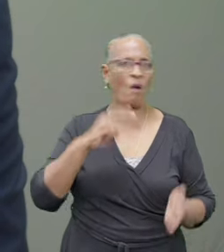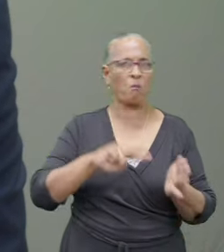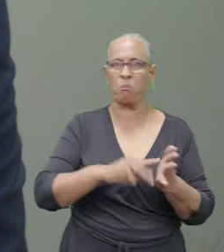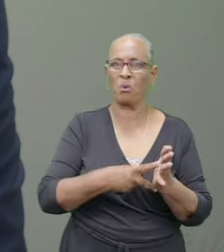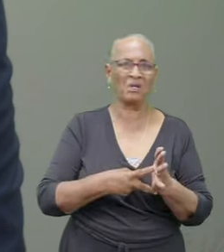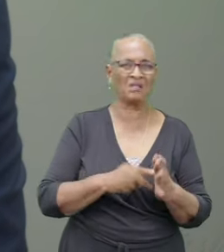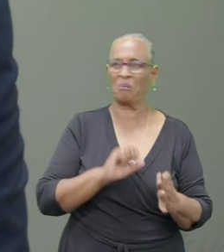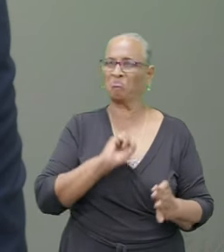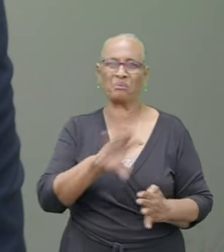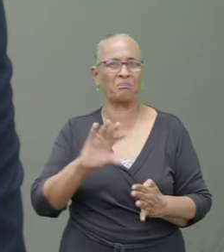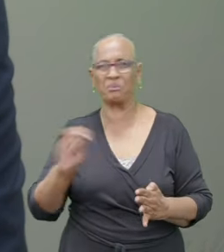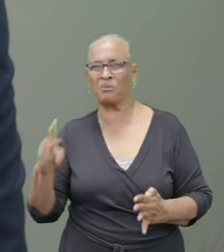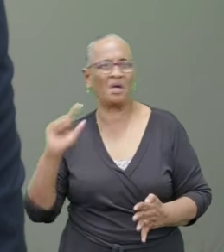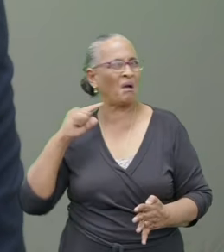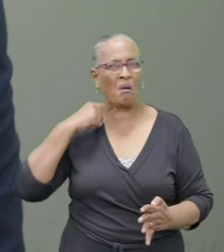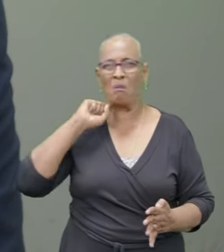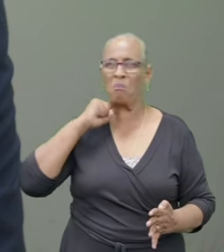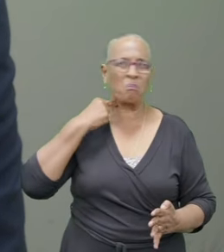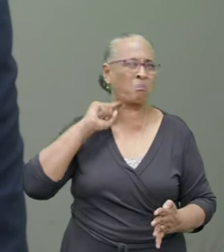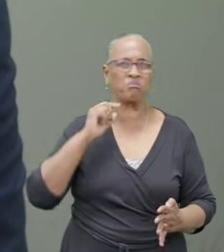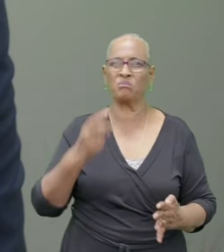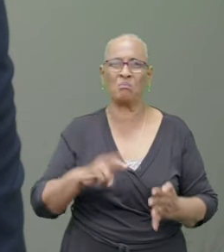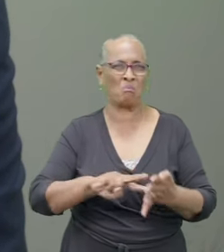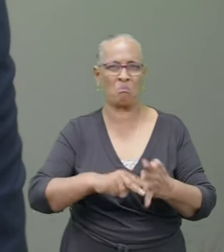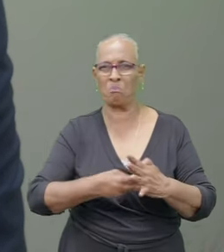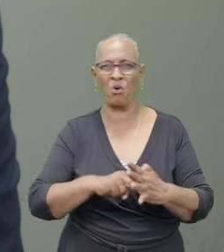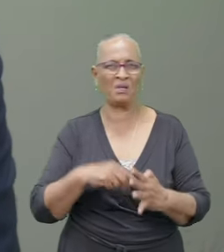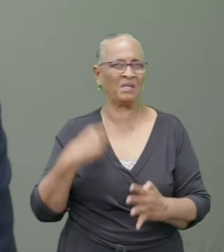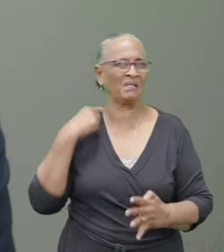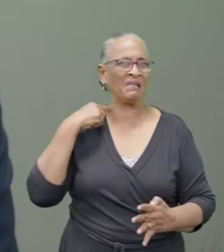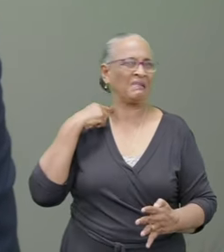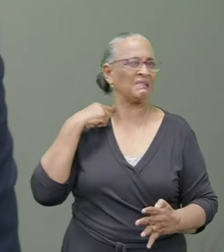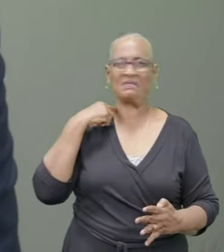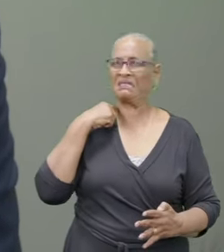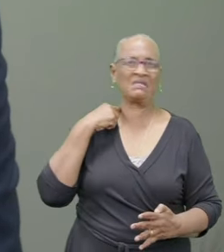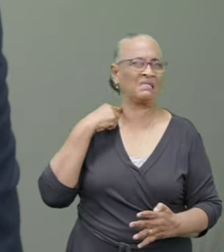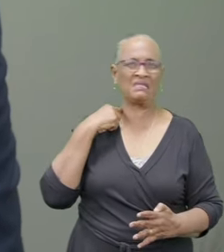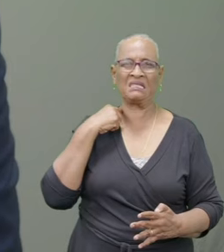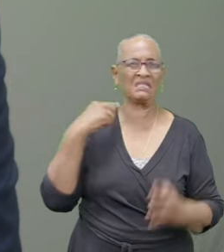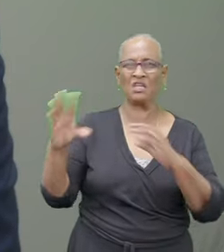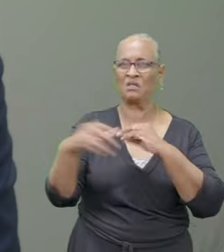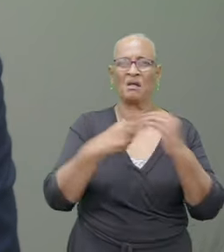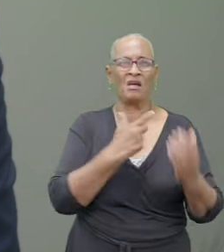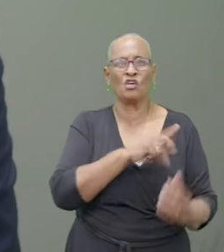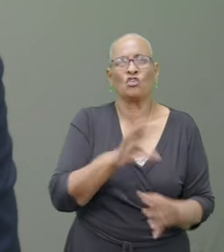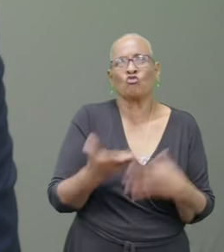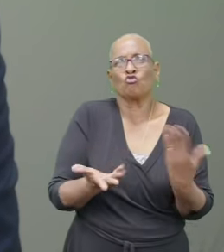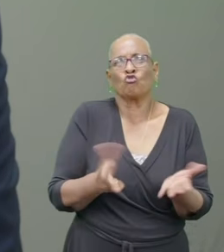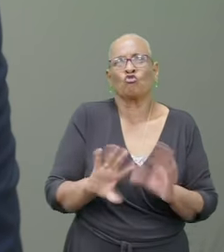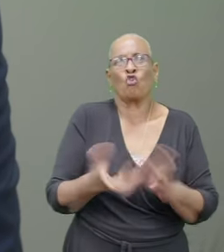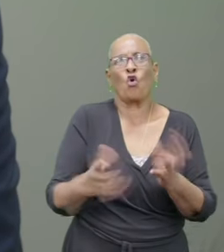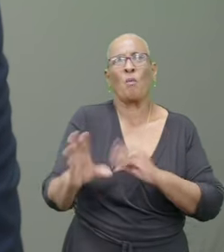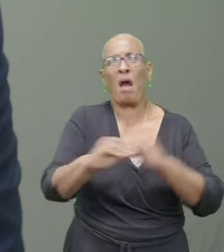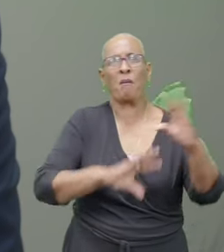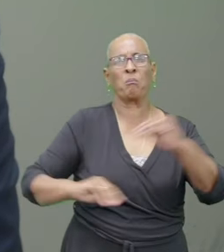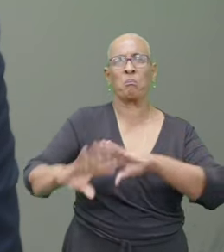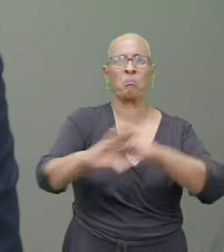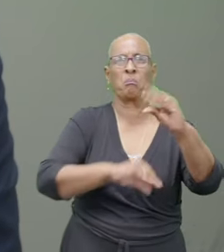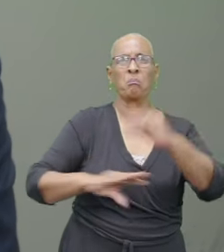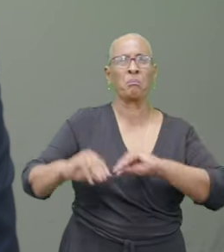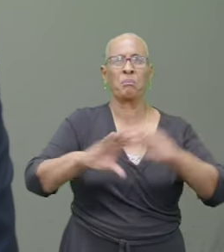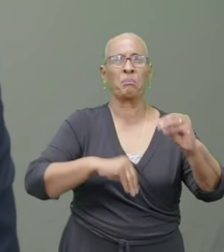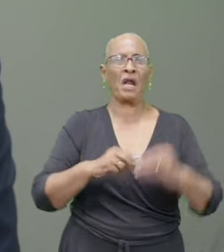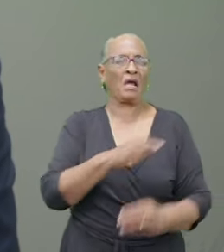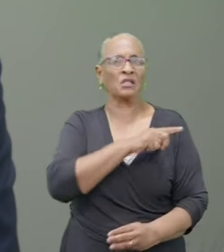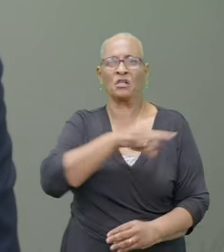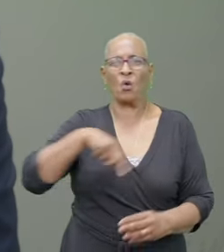spelen, politieke inmenging te hebben in een ontwikkeling die wij niet onder controle hebben, die de wereld